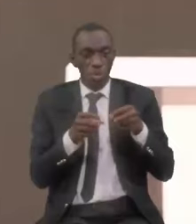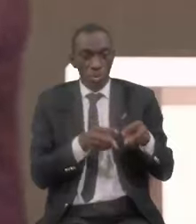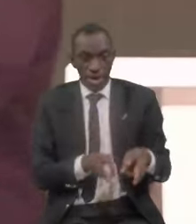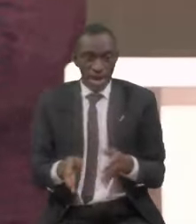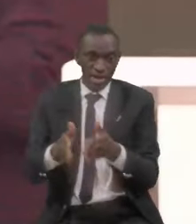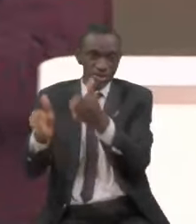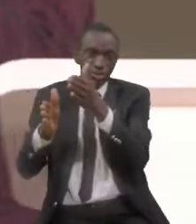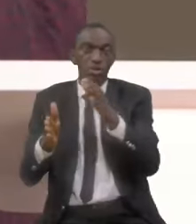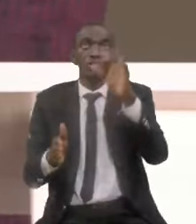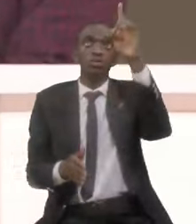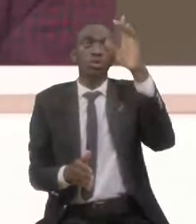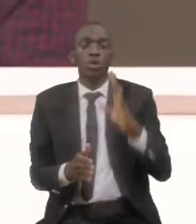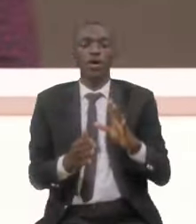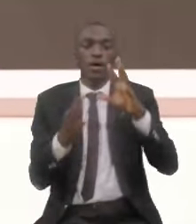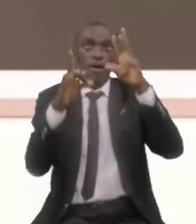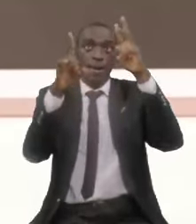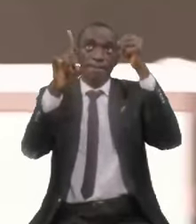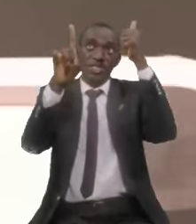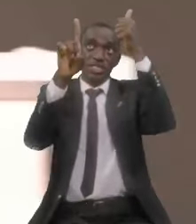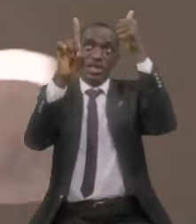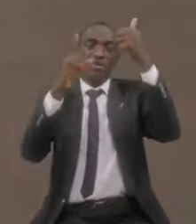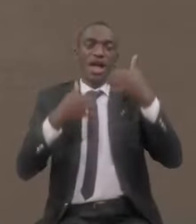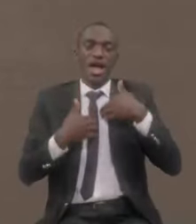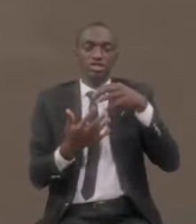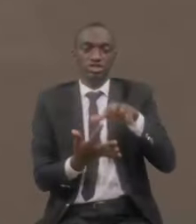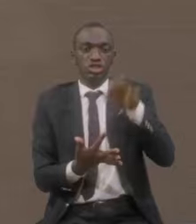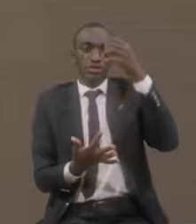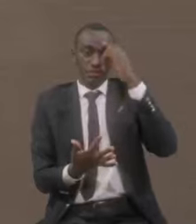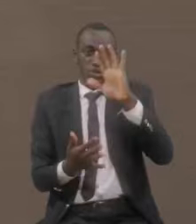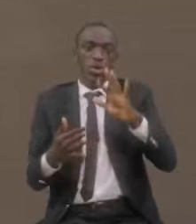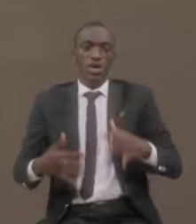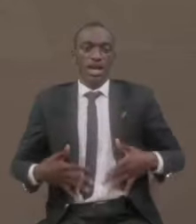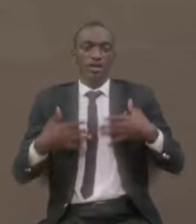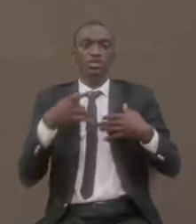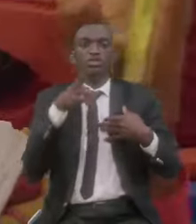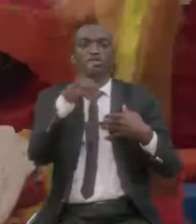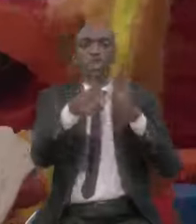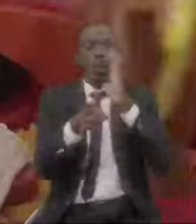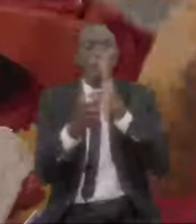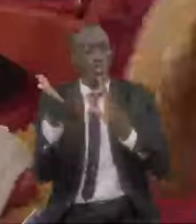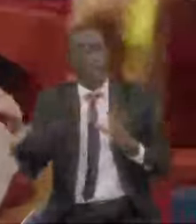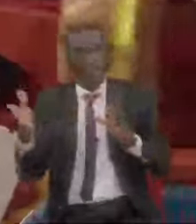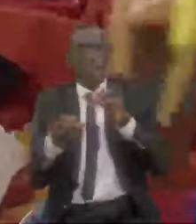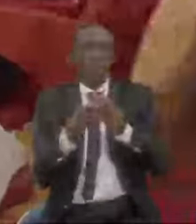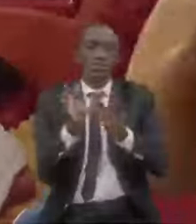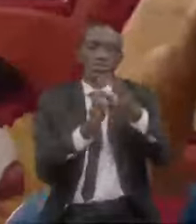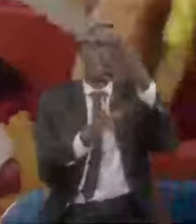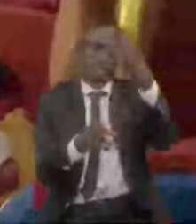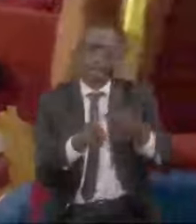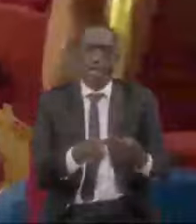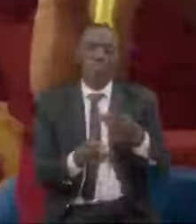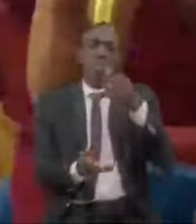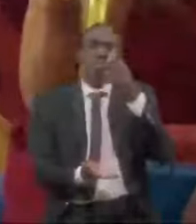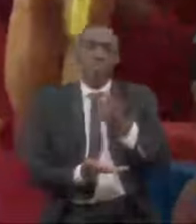lui-même et que Dieu a établi pour ta vie, tu y arriveras au nom de Jésus.